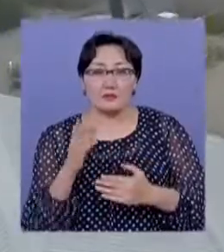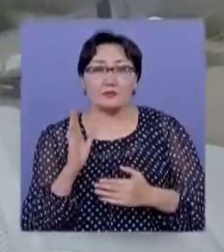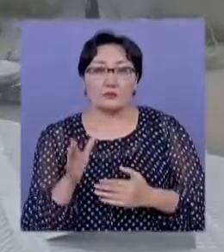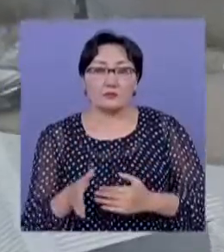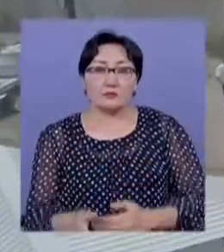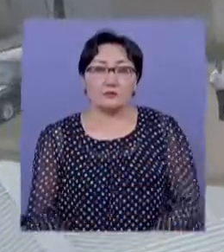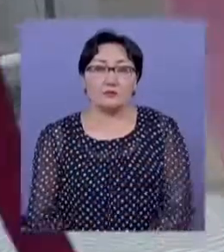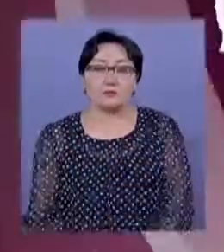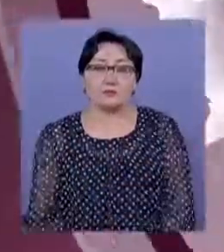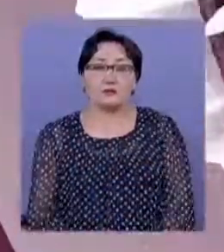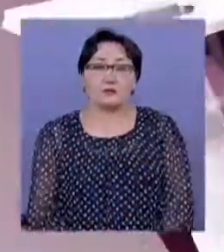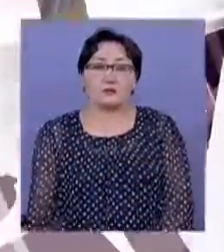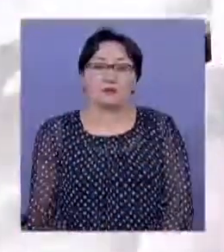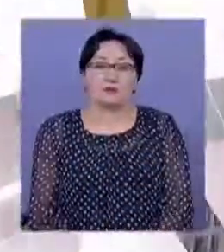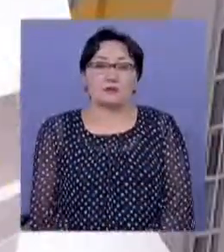тағайындалмақ?